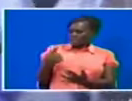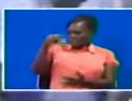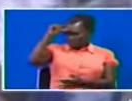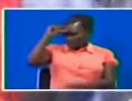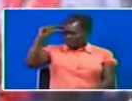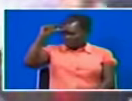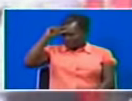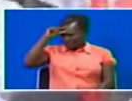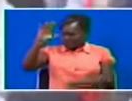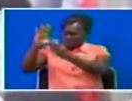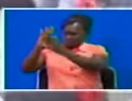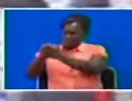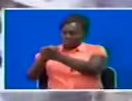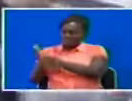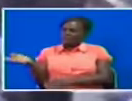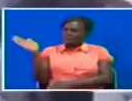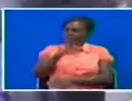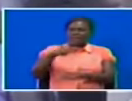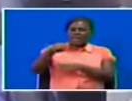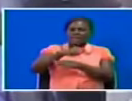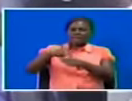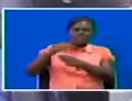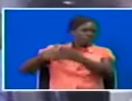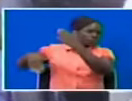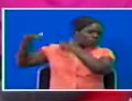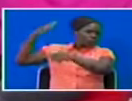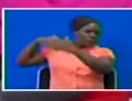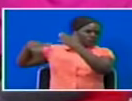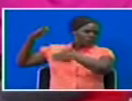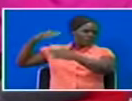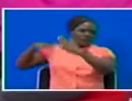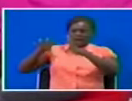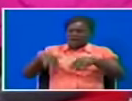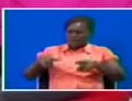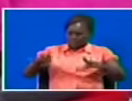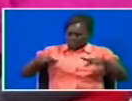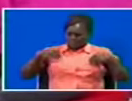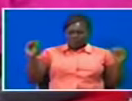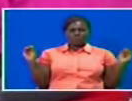ya Jubilee inarejesha taifa katika enzi za kidikteta na kuwa hawataruhusu.